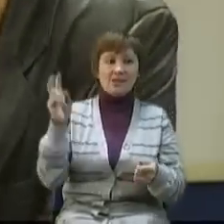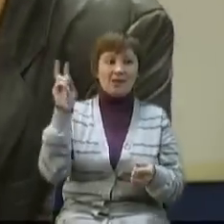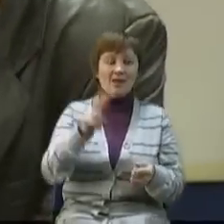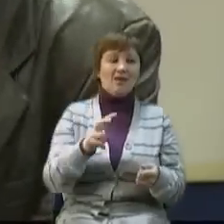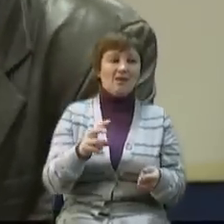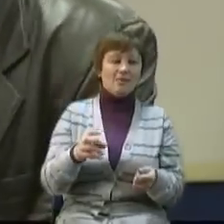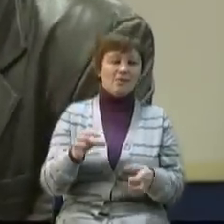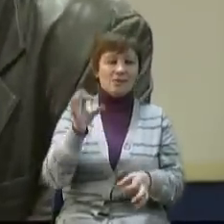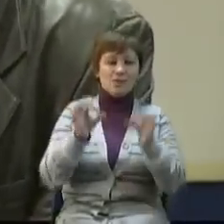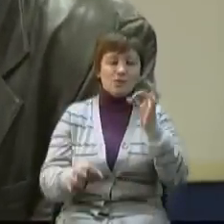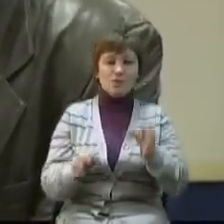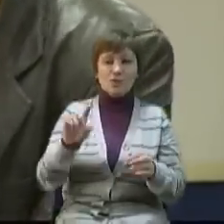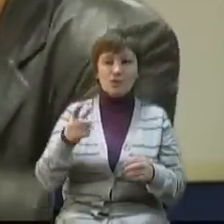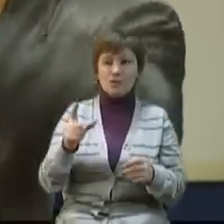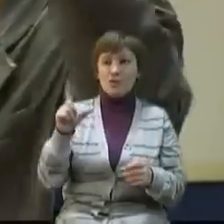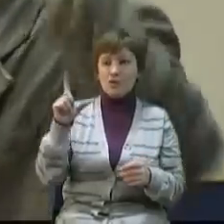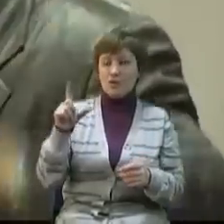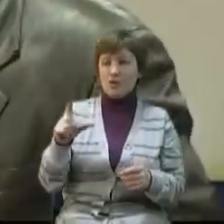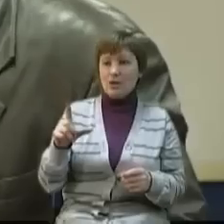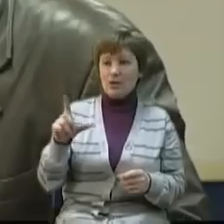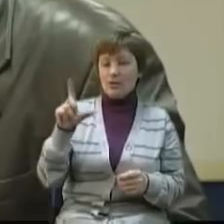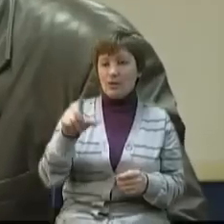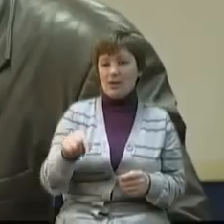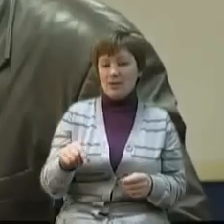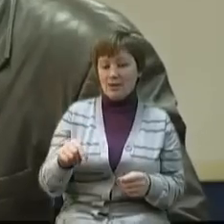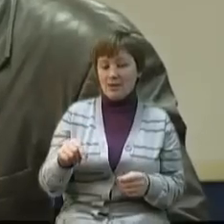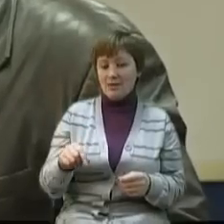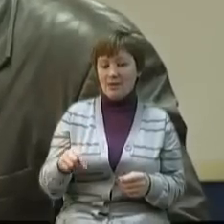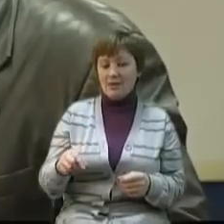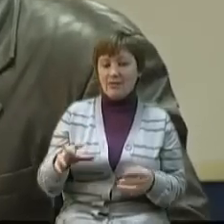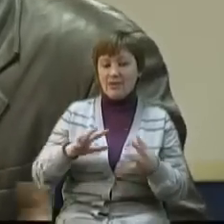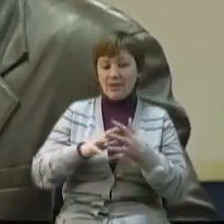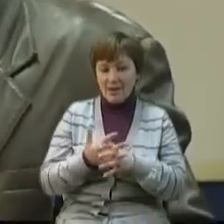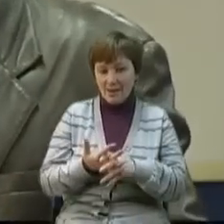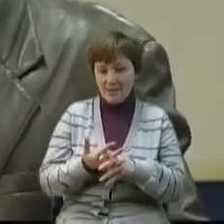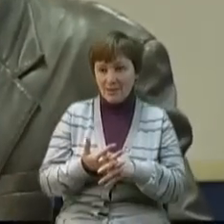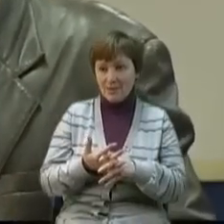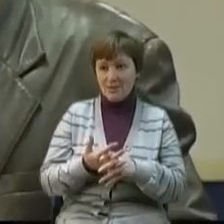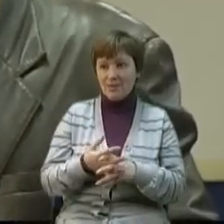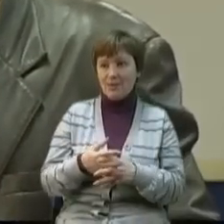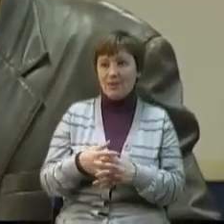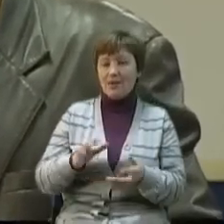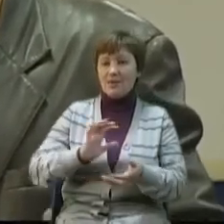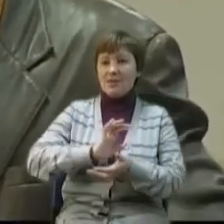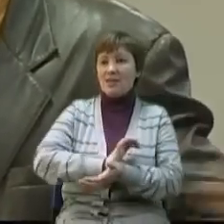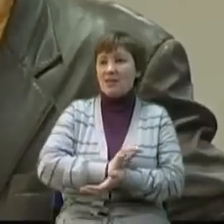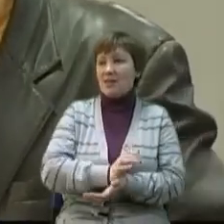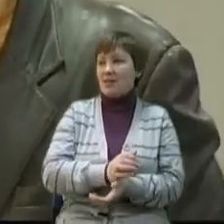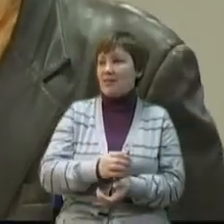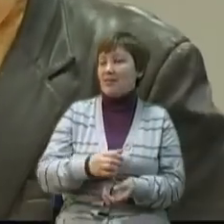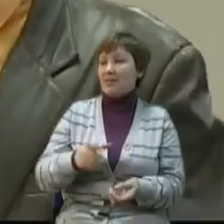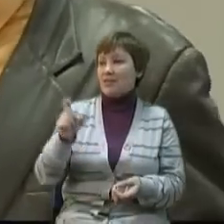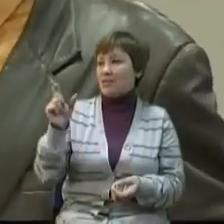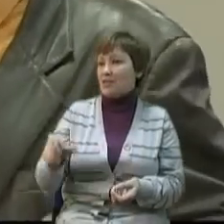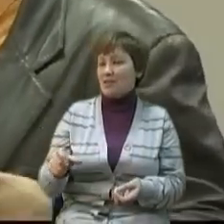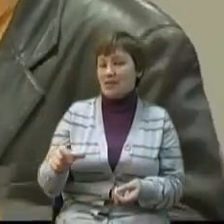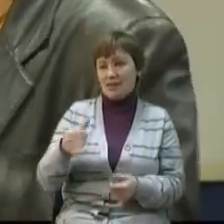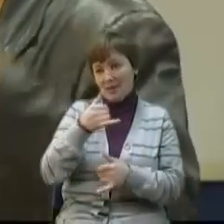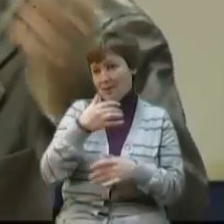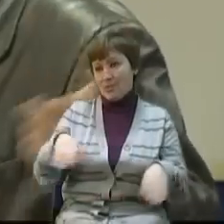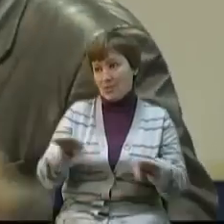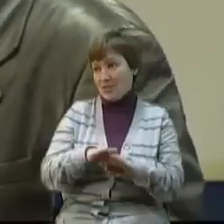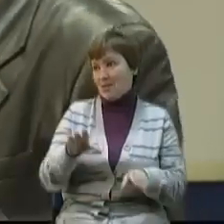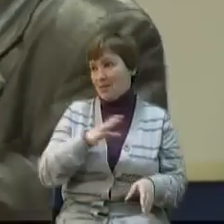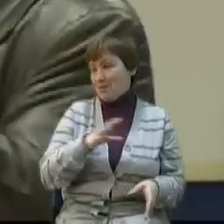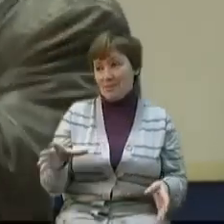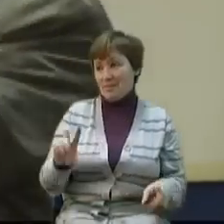за картошкой на своем троллейбусе и задавил человека. Может такое быть? Но не может такого быть, потому